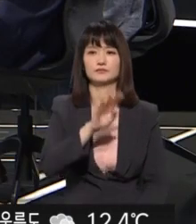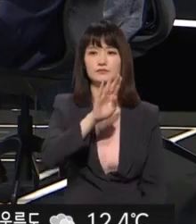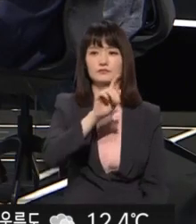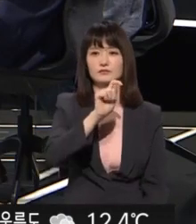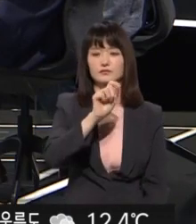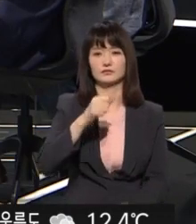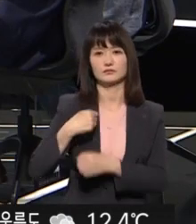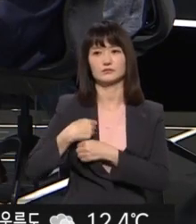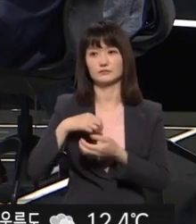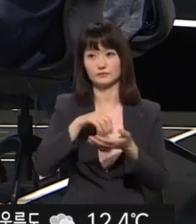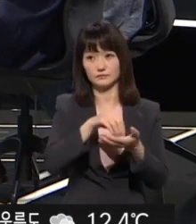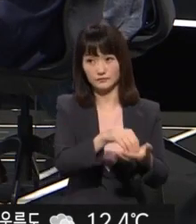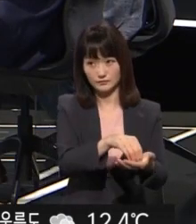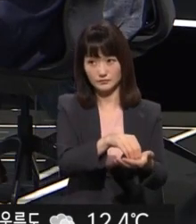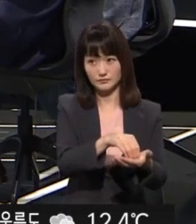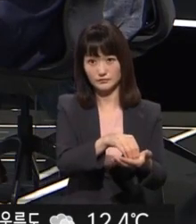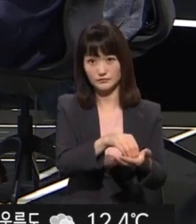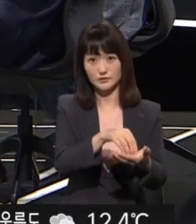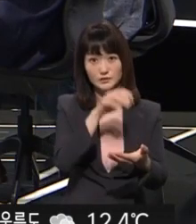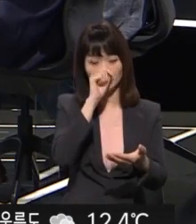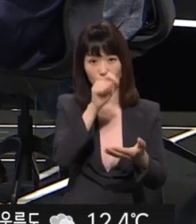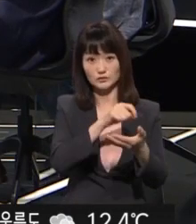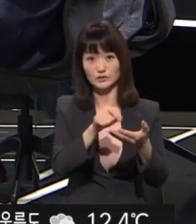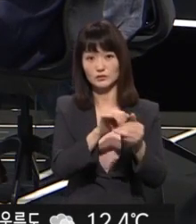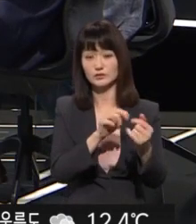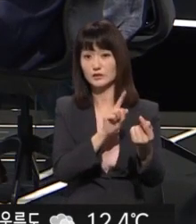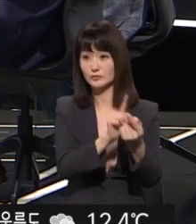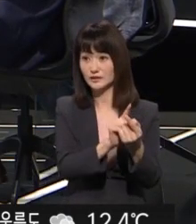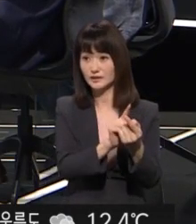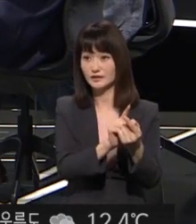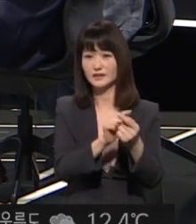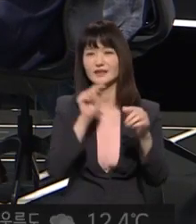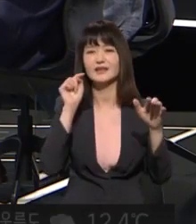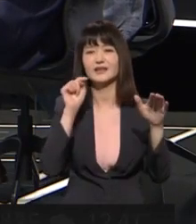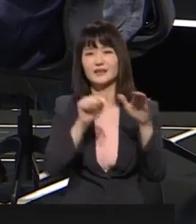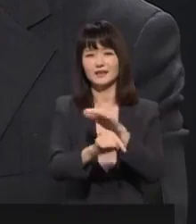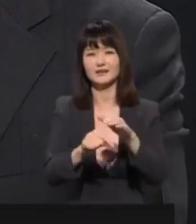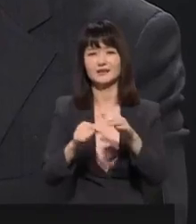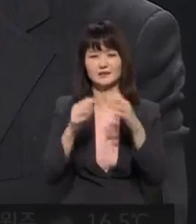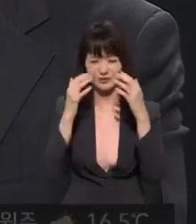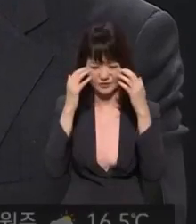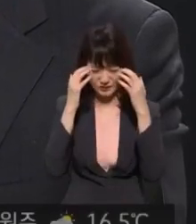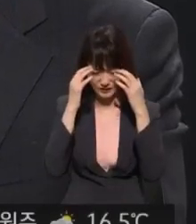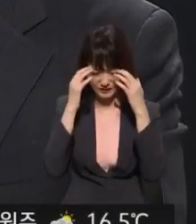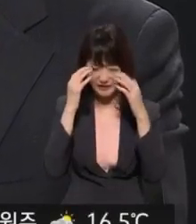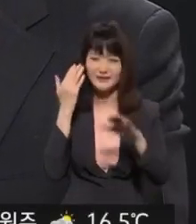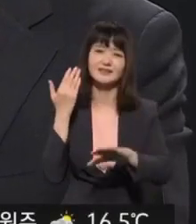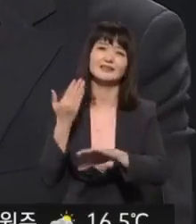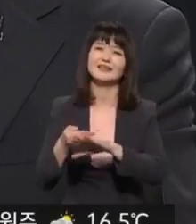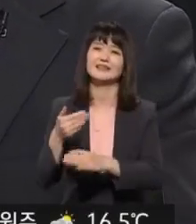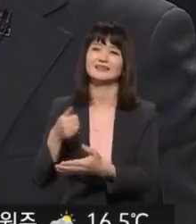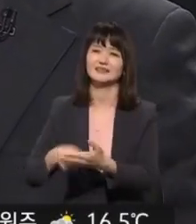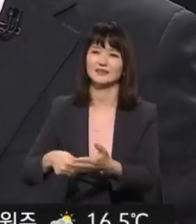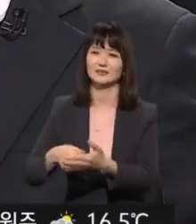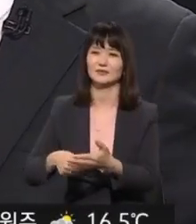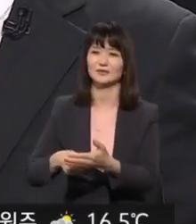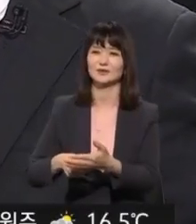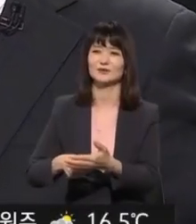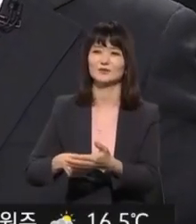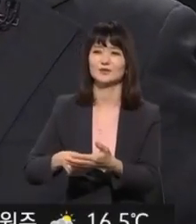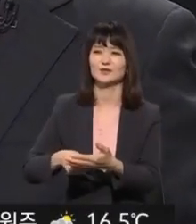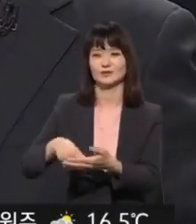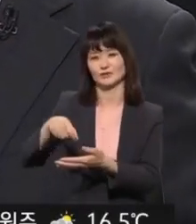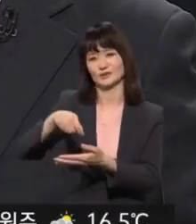군대 가서 좋은 작곡가 만나고 와라 이런 겁니까? 아 가서 고생하면 네. 또 다른 작품이 나온다. 말씀 조심하시면 네. 됩니다.